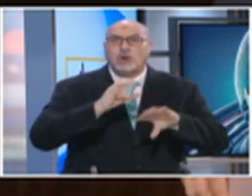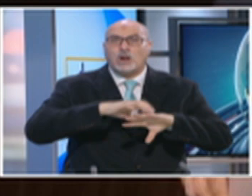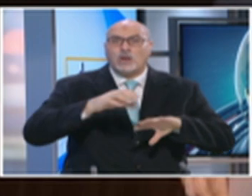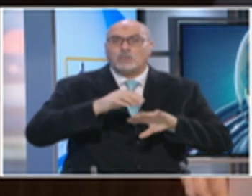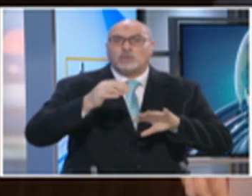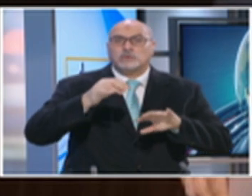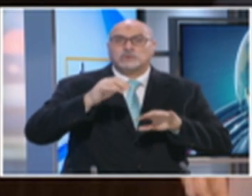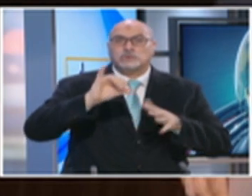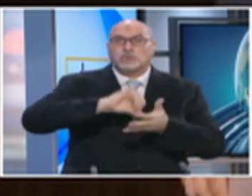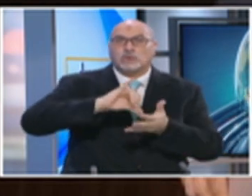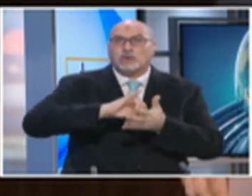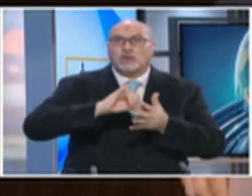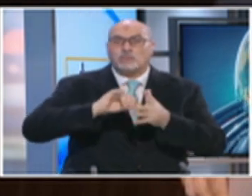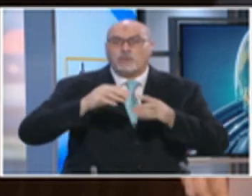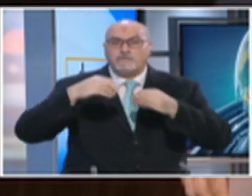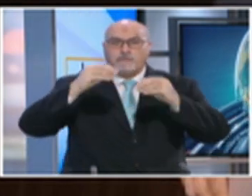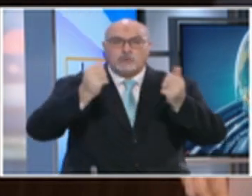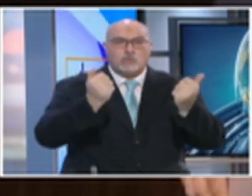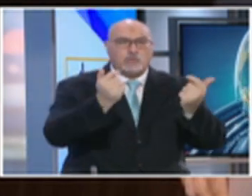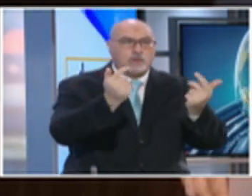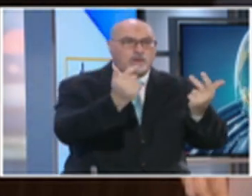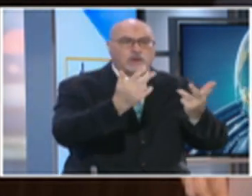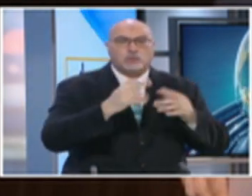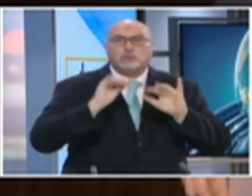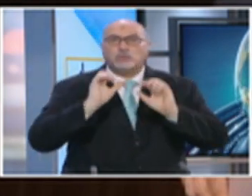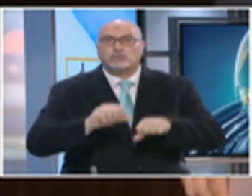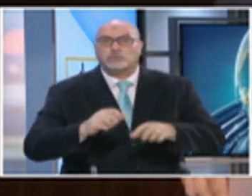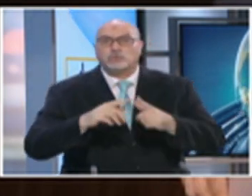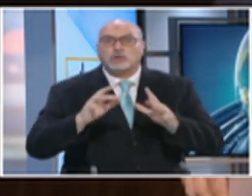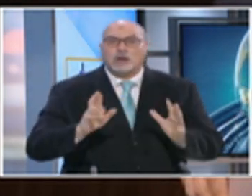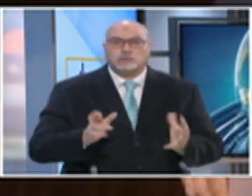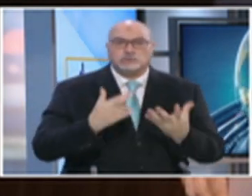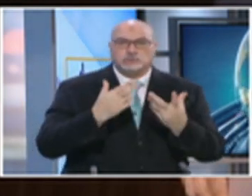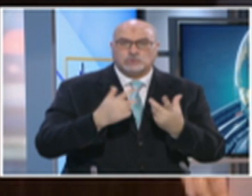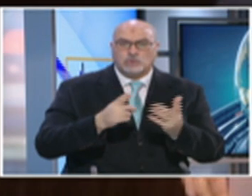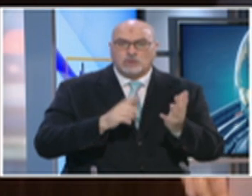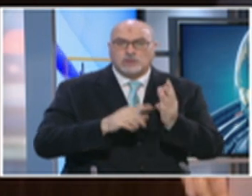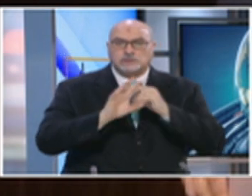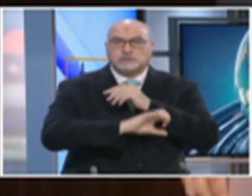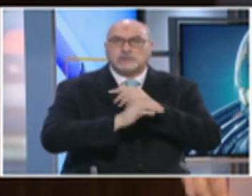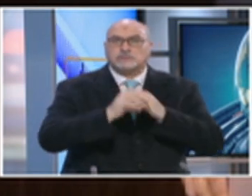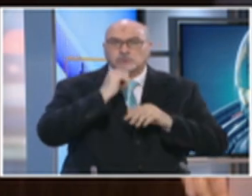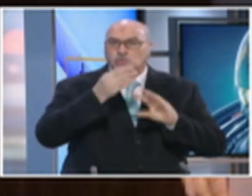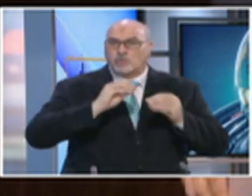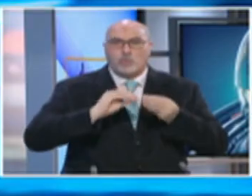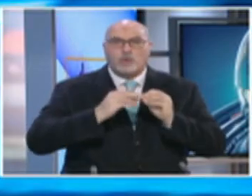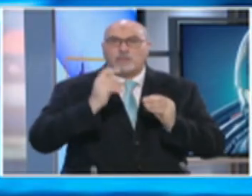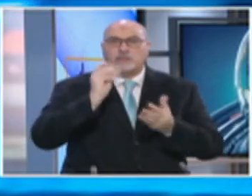الجزائري لتسهيل تصدير الخدمات الرقمية للسماح للشركات الناشئة بتصدير خدماتها بدون أي عراقيل